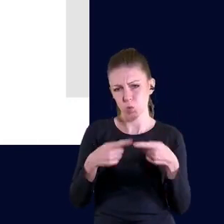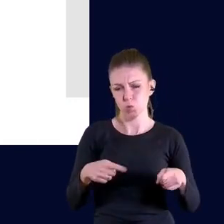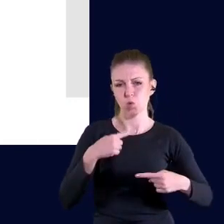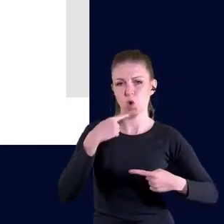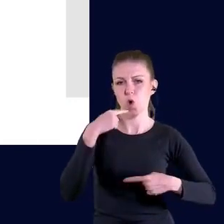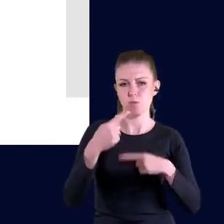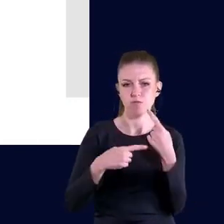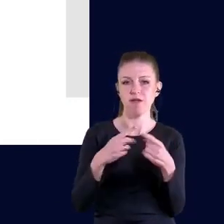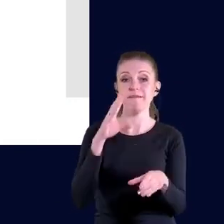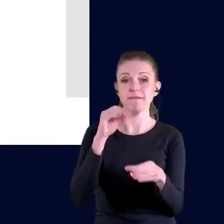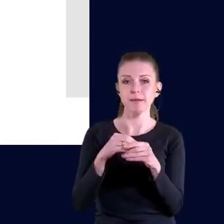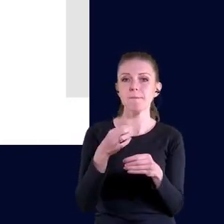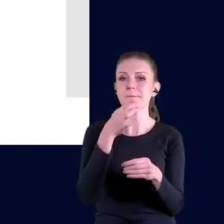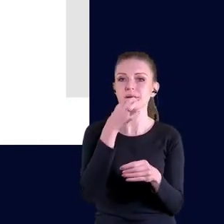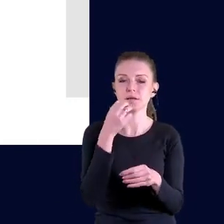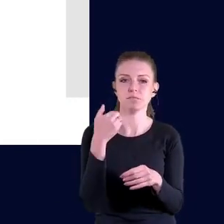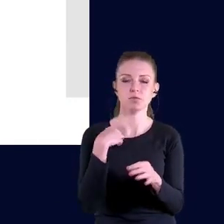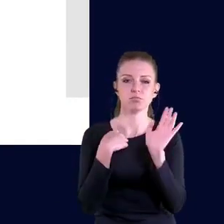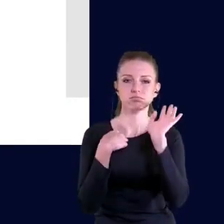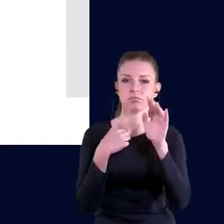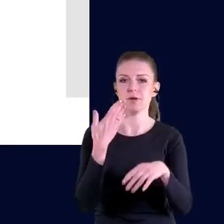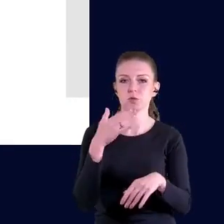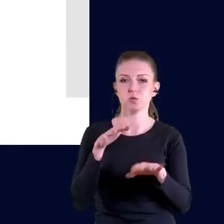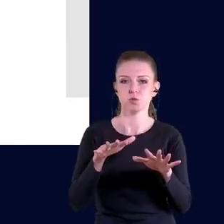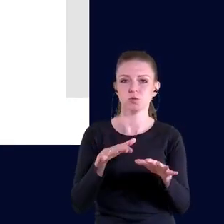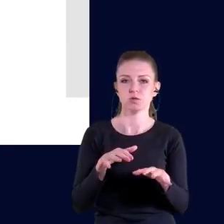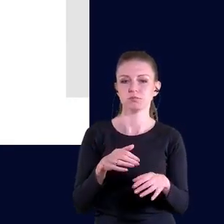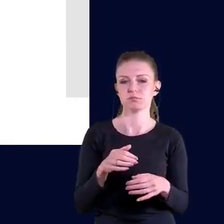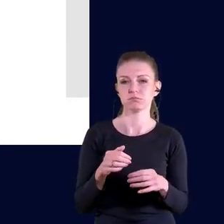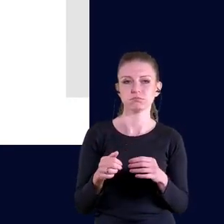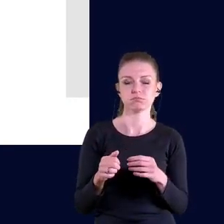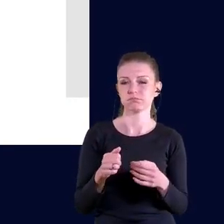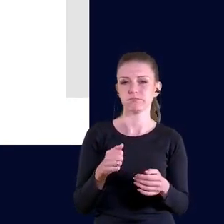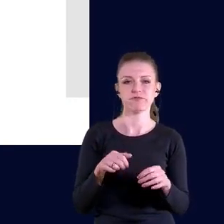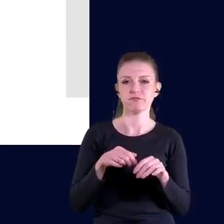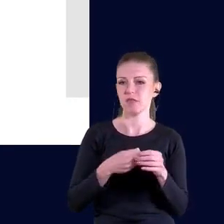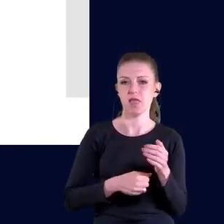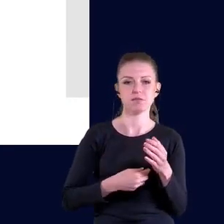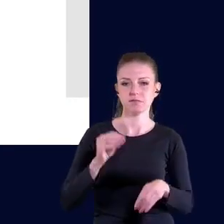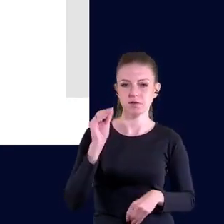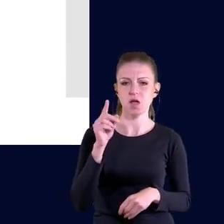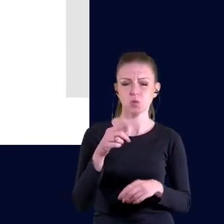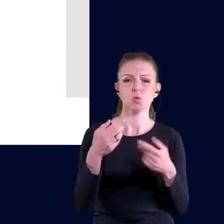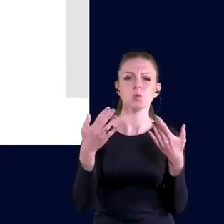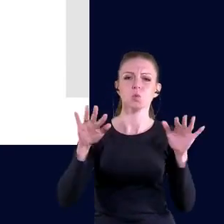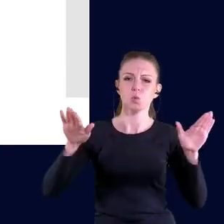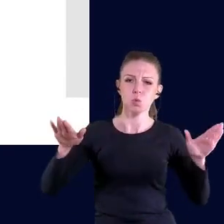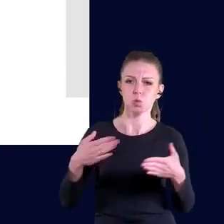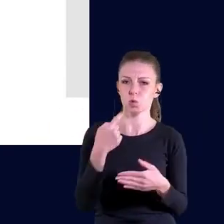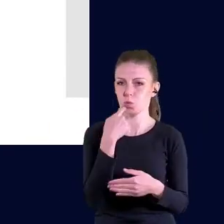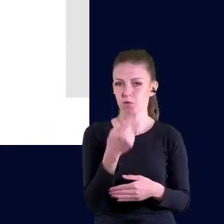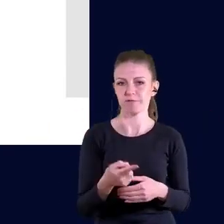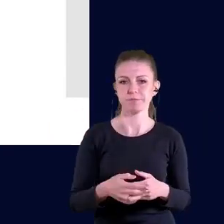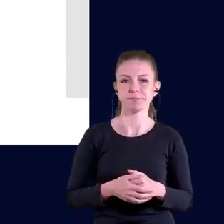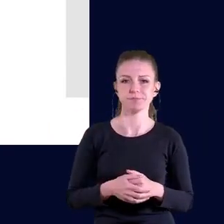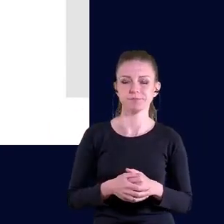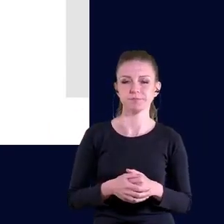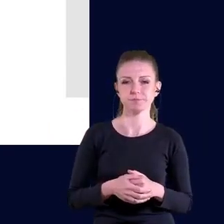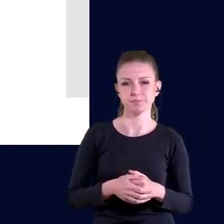pytań było kilkadziesiąt na pewno to wystąpili jest za krótkie natomiast najważniejsze boki